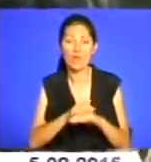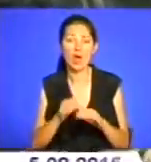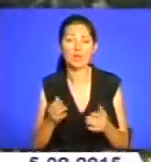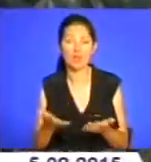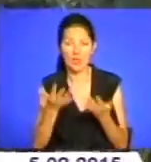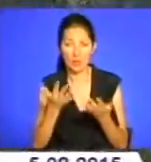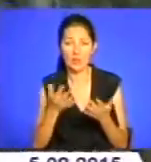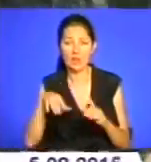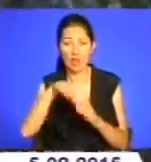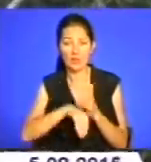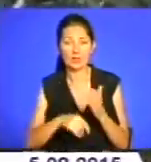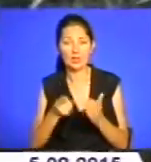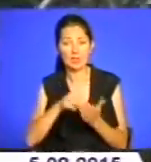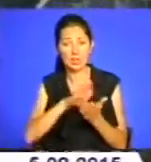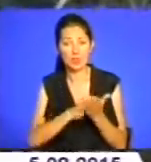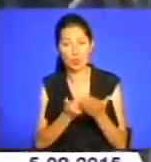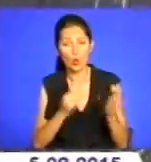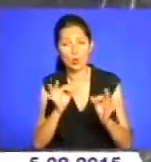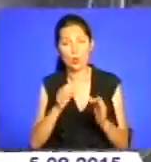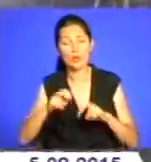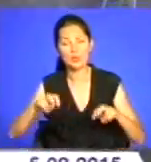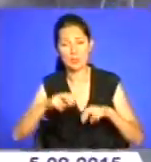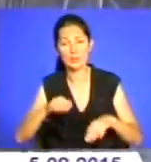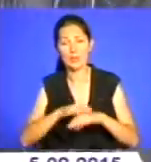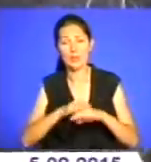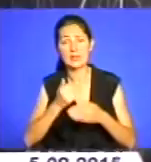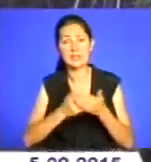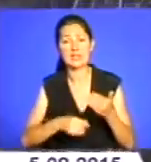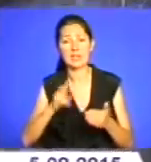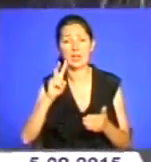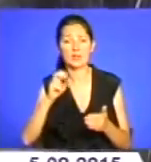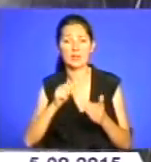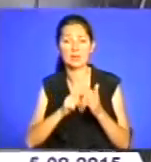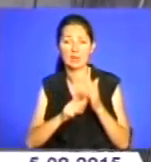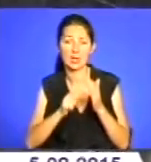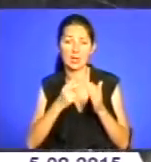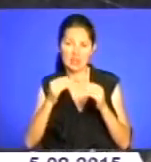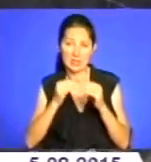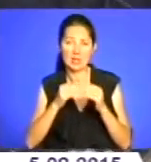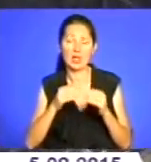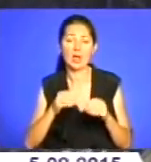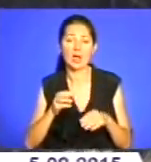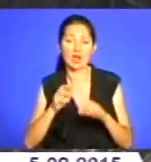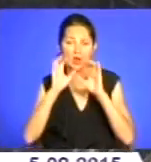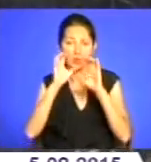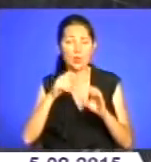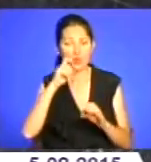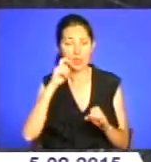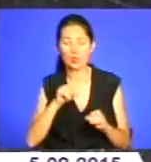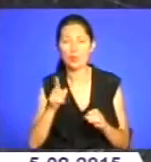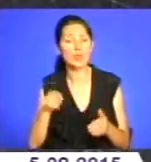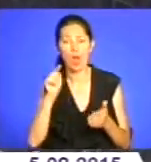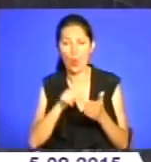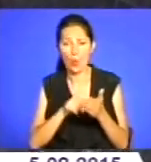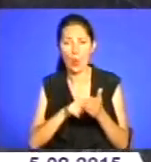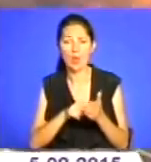єдиного реєстру досудових розслідувань і кваліфіковано за статтею 310 Кримінального кодексу України. Аби не допустити потрапляння сировини до